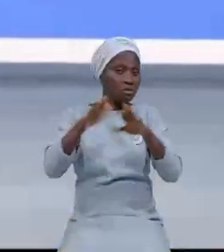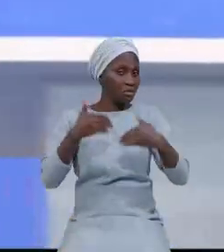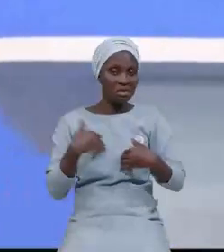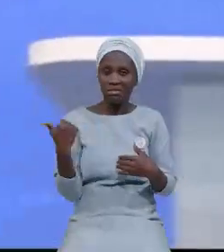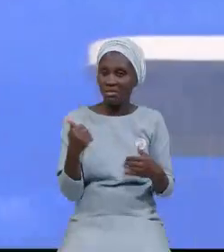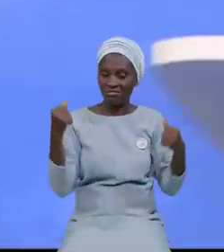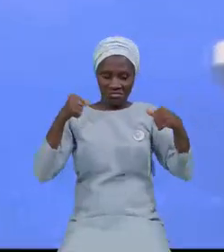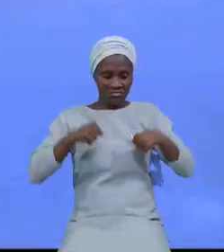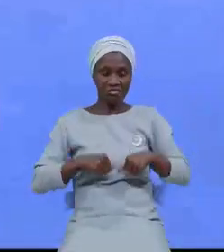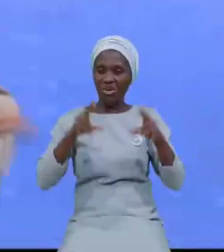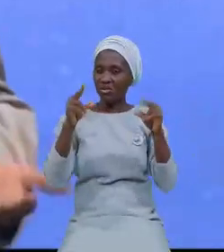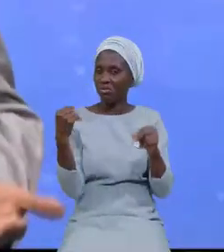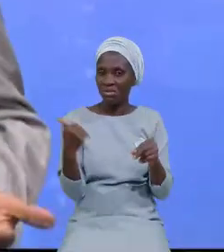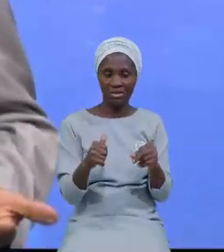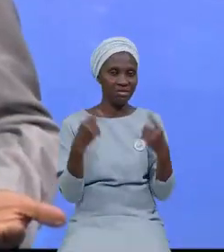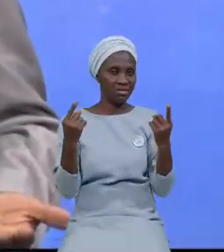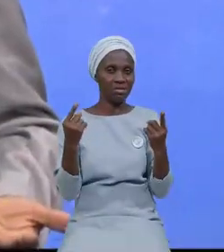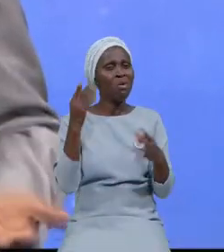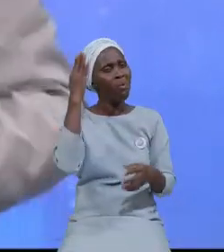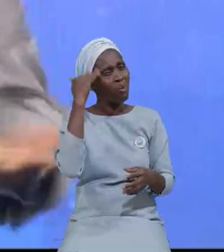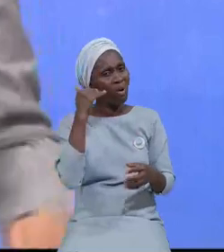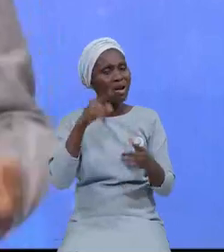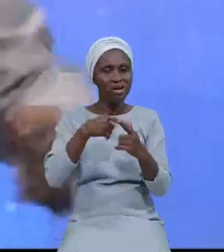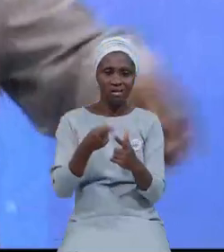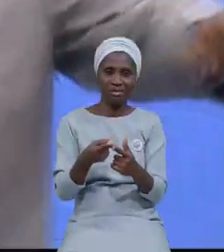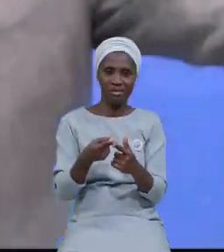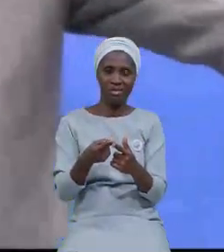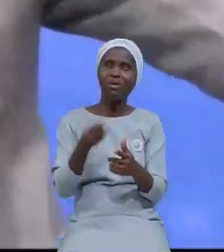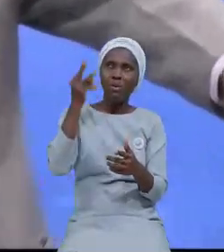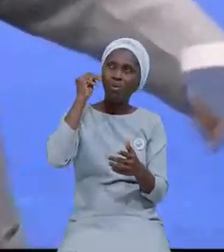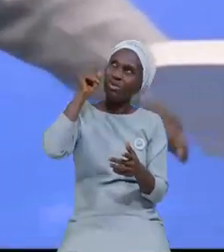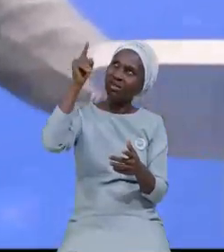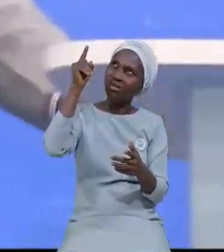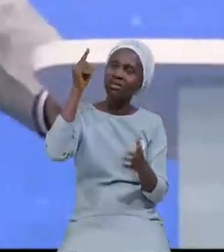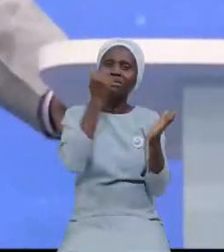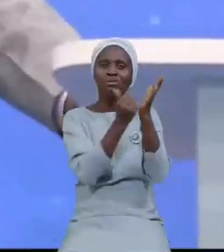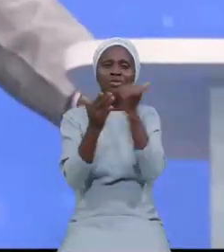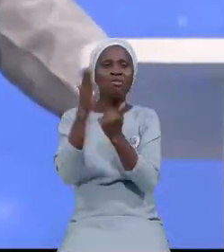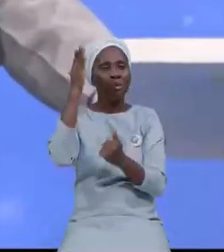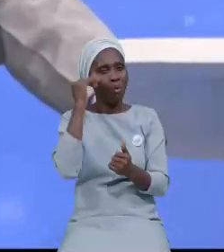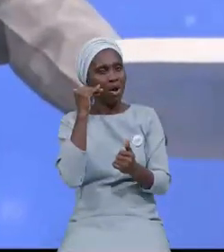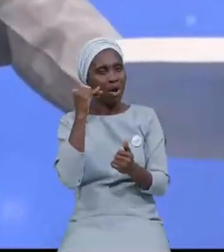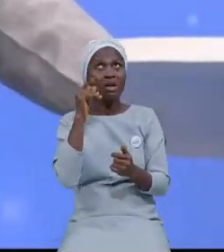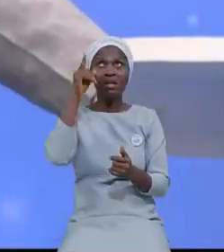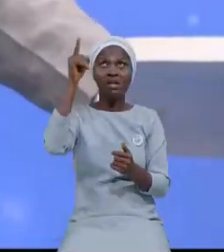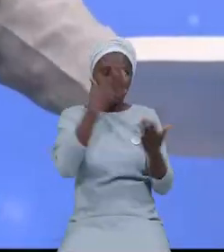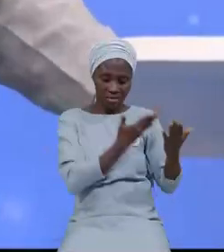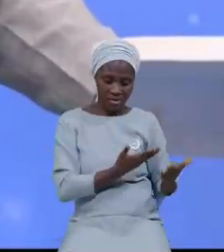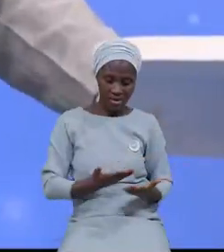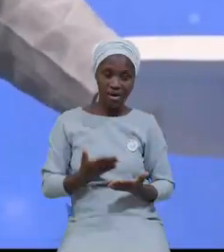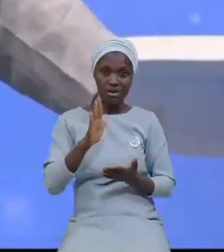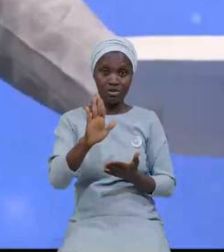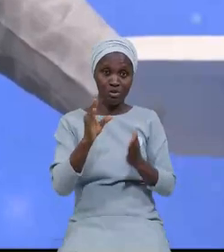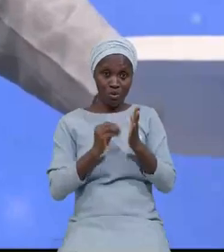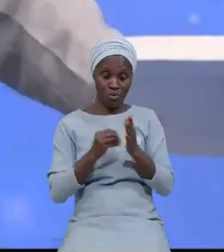aucune damnation aucune condamnation pourquoi alors a-t-il été crucifié pour porter ta